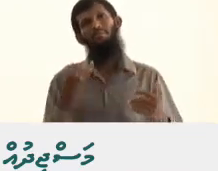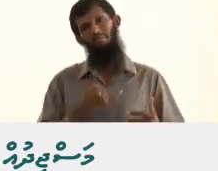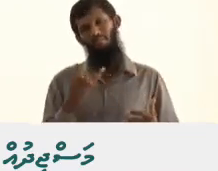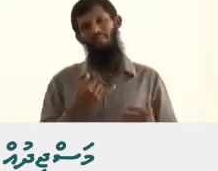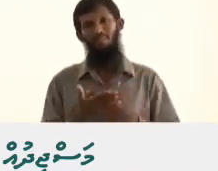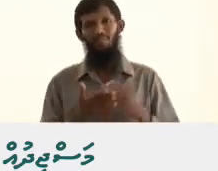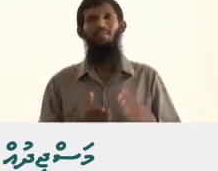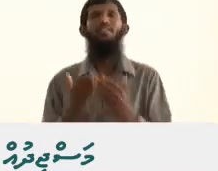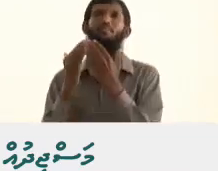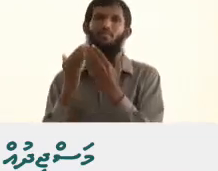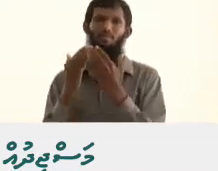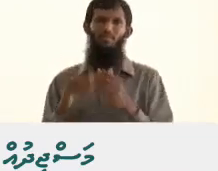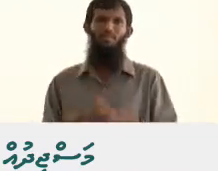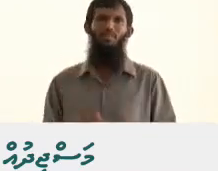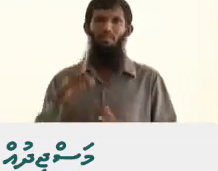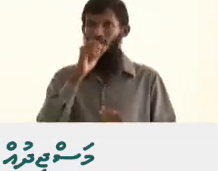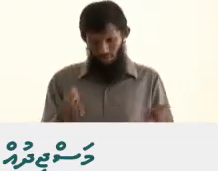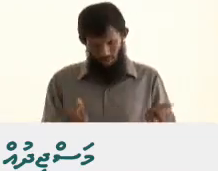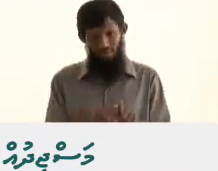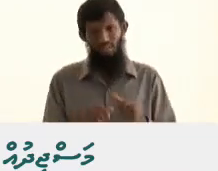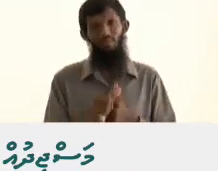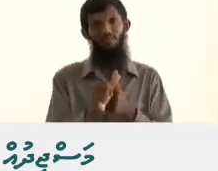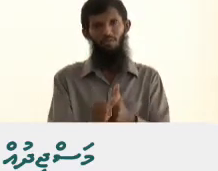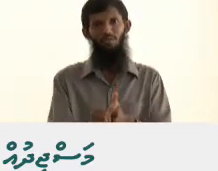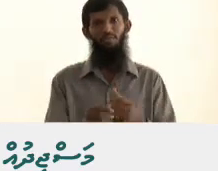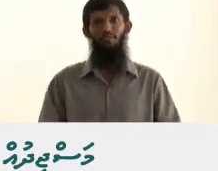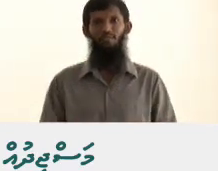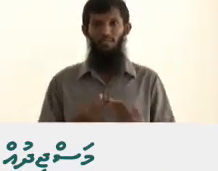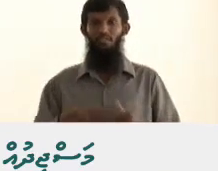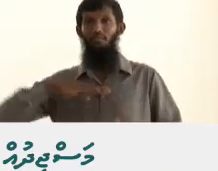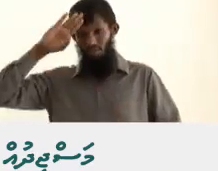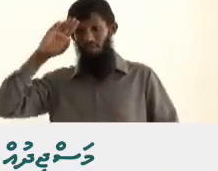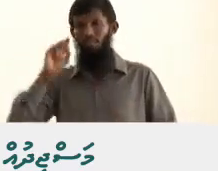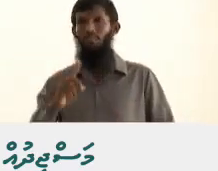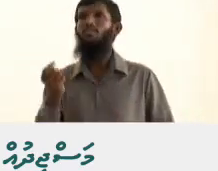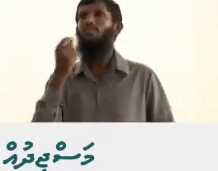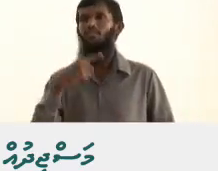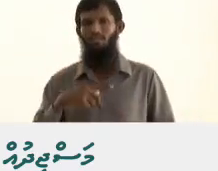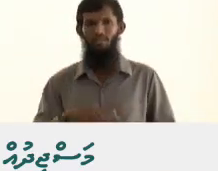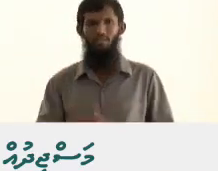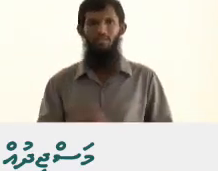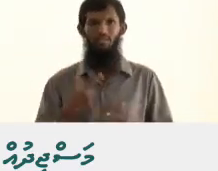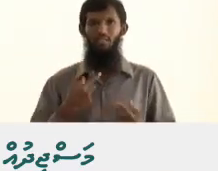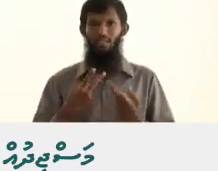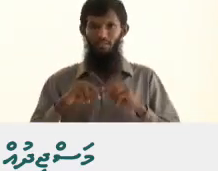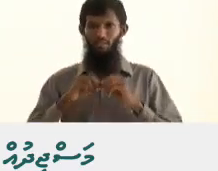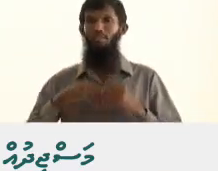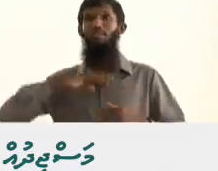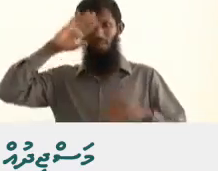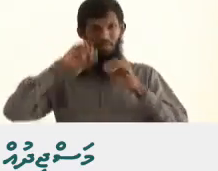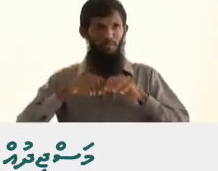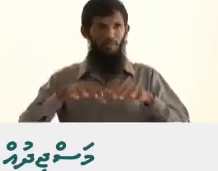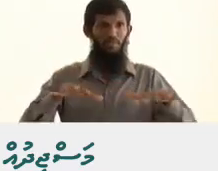আঙ্গাবা ফাওয়া গত ফিয়াবল ওলাগে বলিমাডু কমেন্নাম বেস পরওয়া কগগেন বাইয়ে ফেতুরেমুন দানাম এ